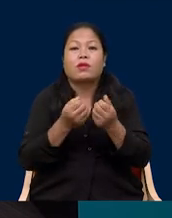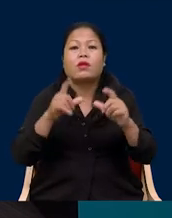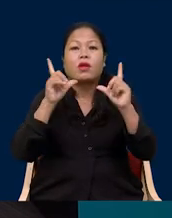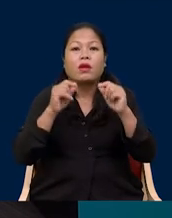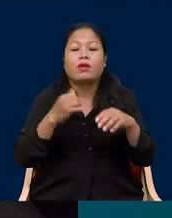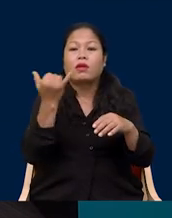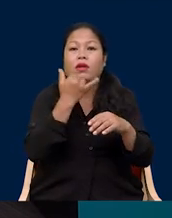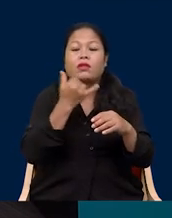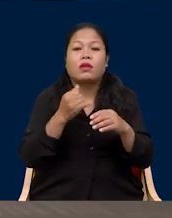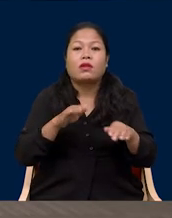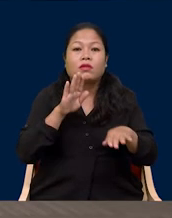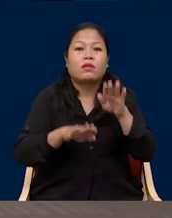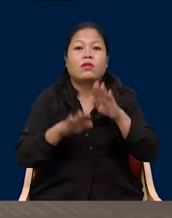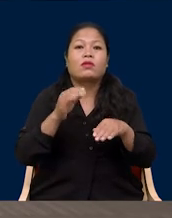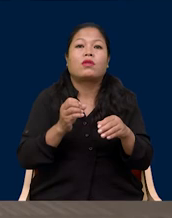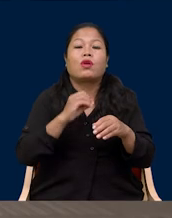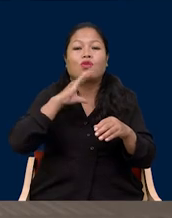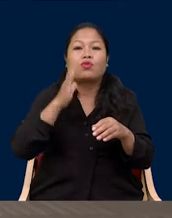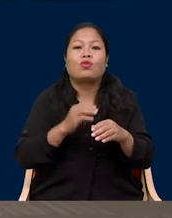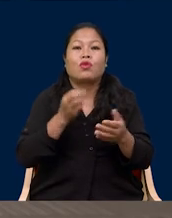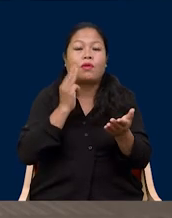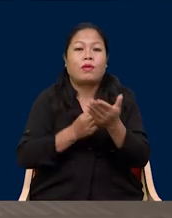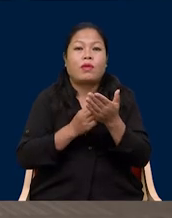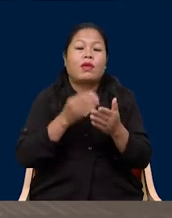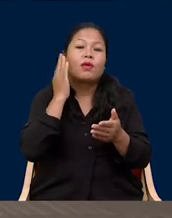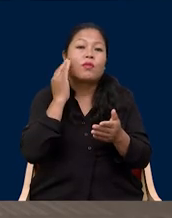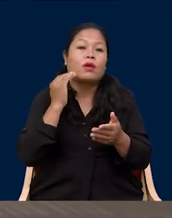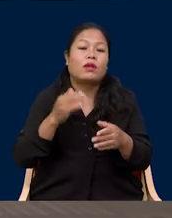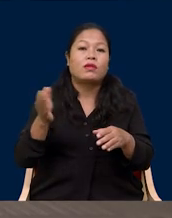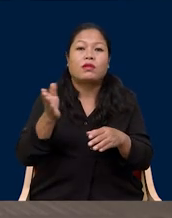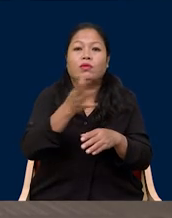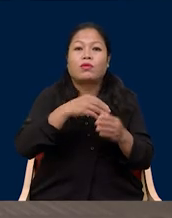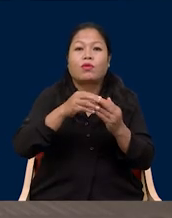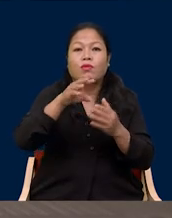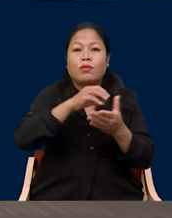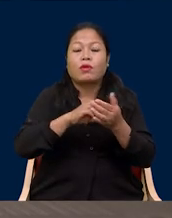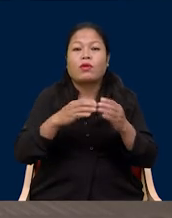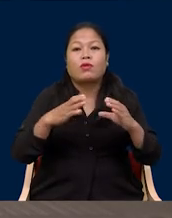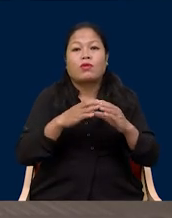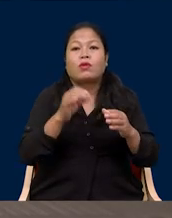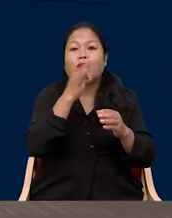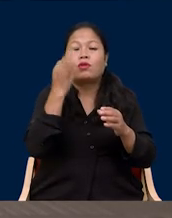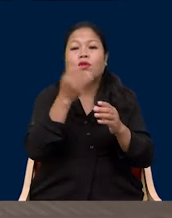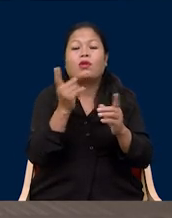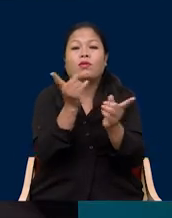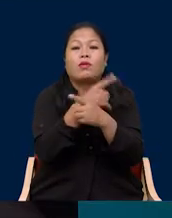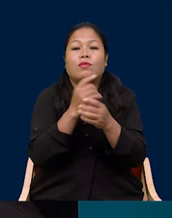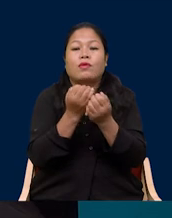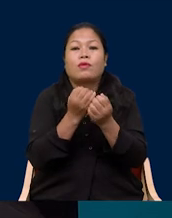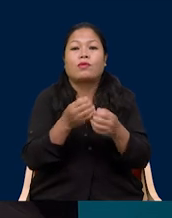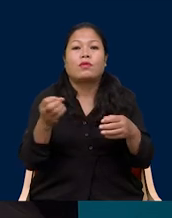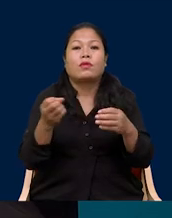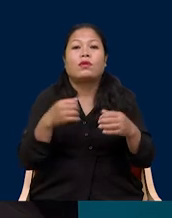समाधानको आवश्यकता पर्छ. लैङ्गिक असमानताले ठुलो मात्रामा महिलाका साथै उनीहरूको परिवार र समुदायको